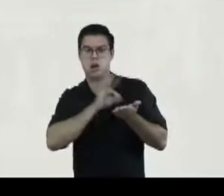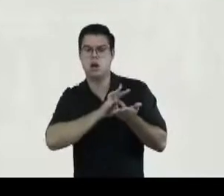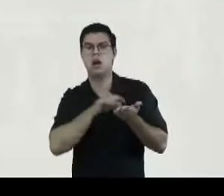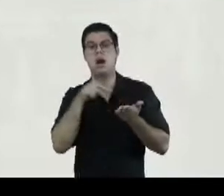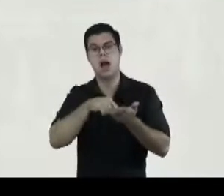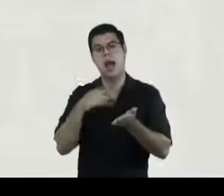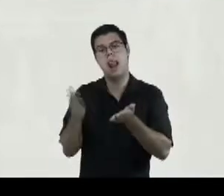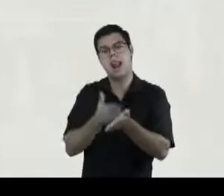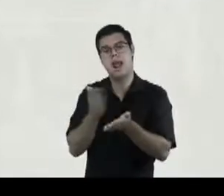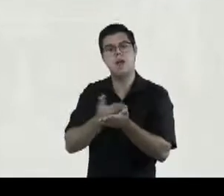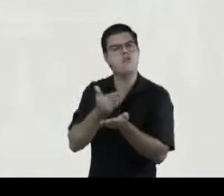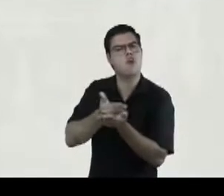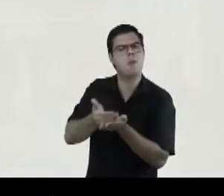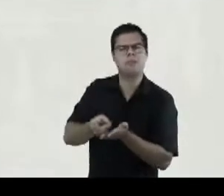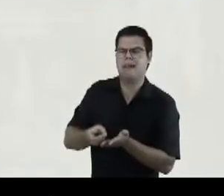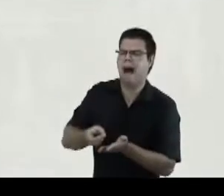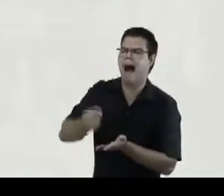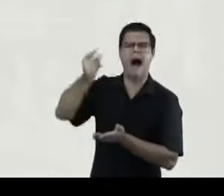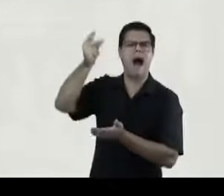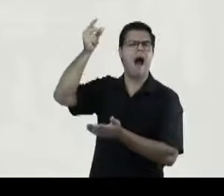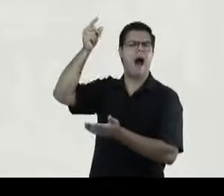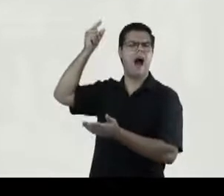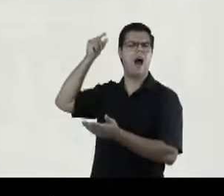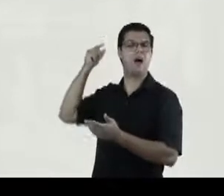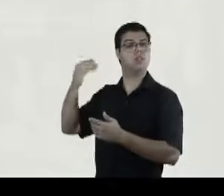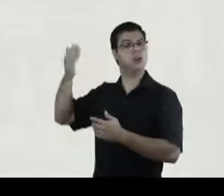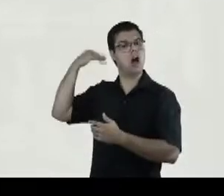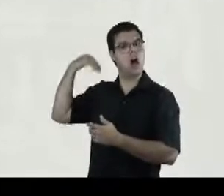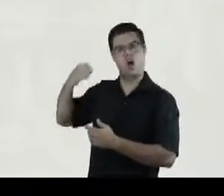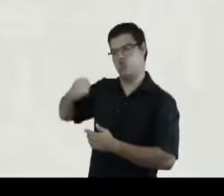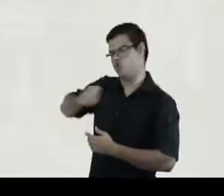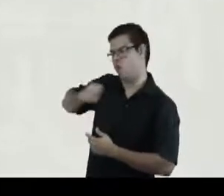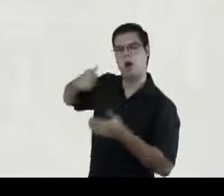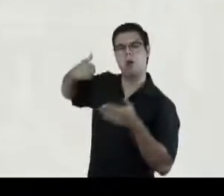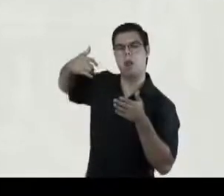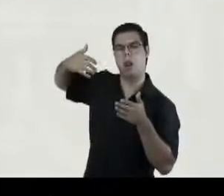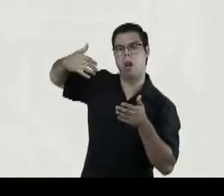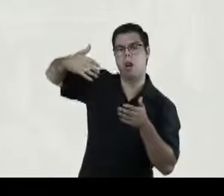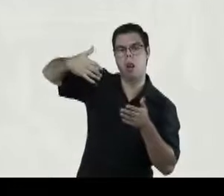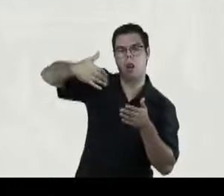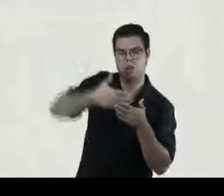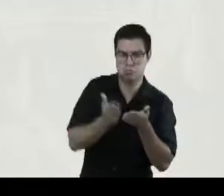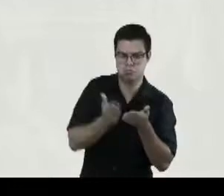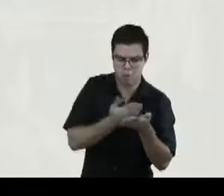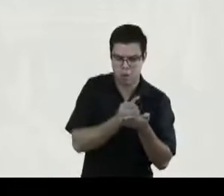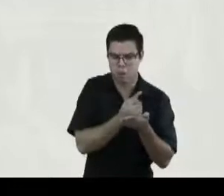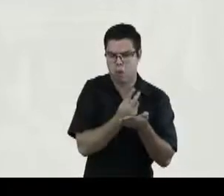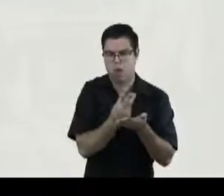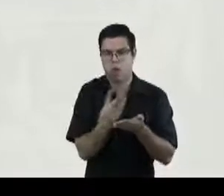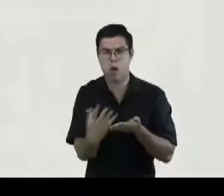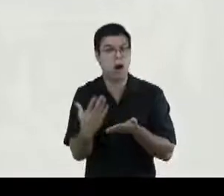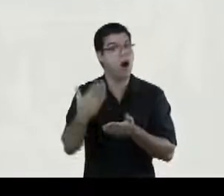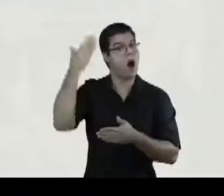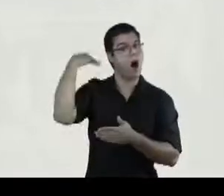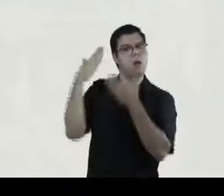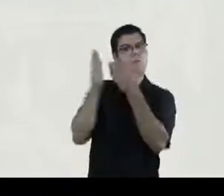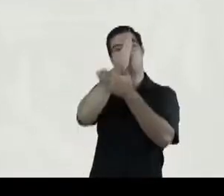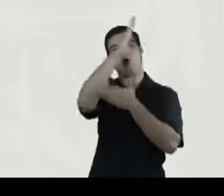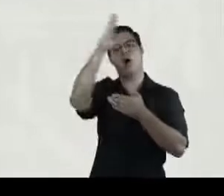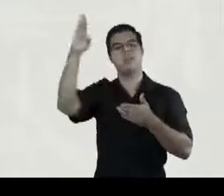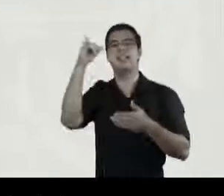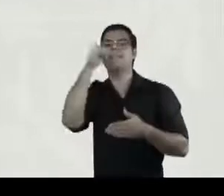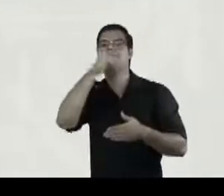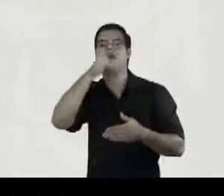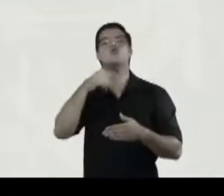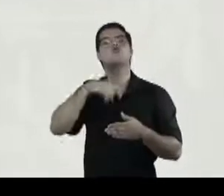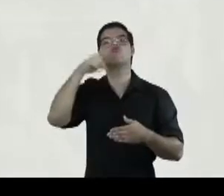la numérisation massive. Donc même quand les bibliothèques italiennes n'ont pas la possibilité de numériser tout le livre, la bibliothèque qui crée